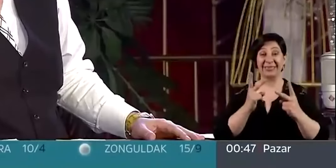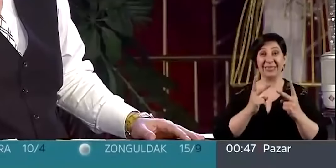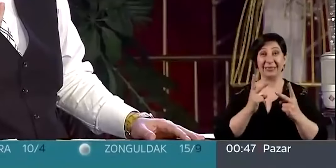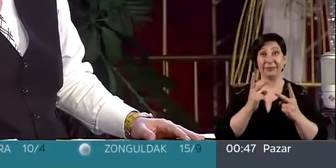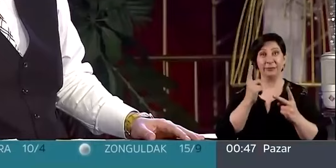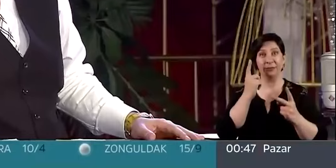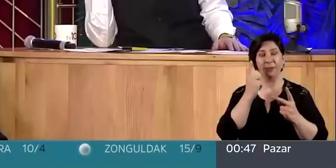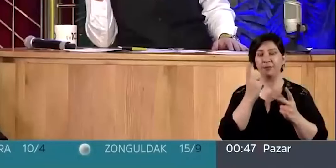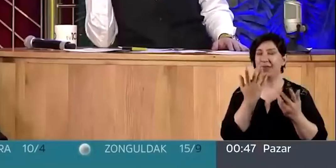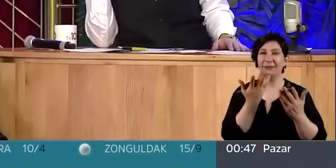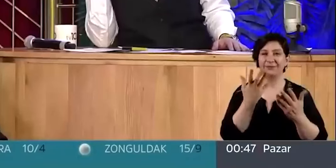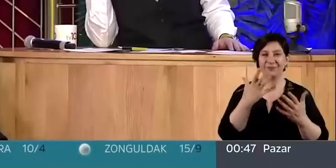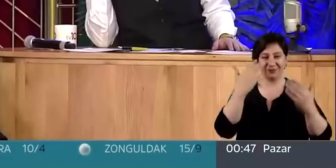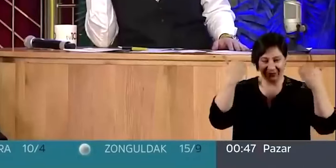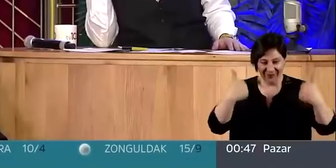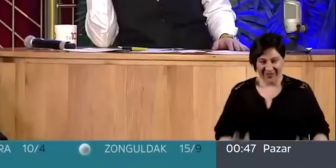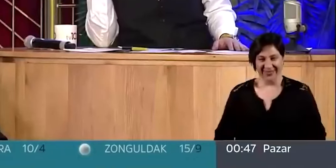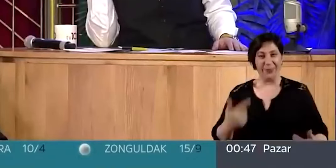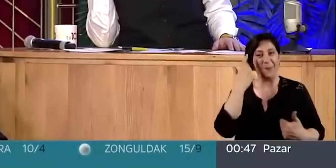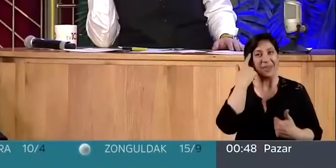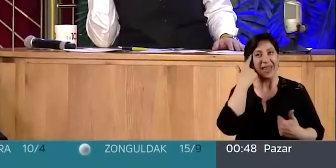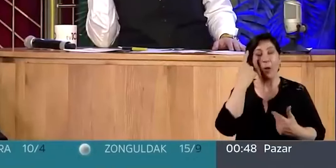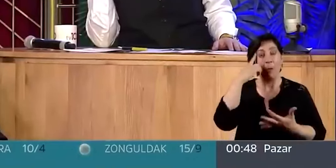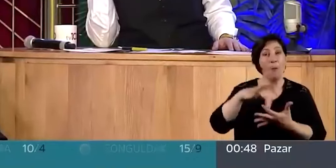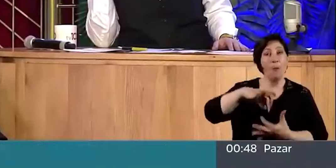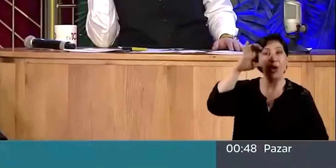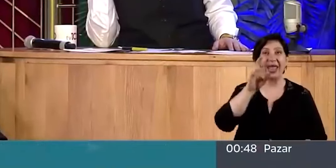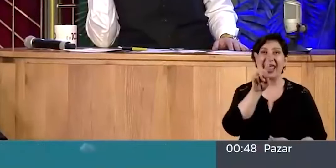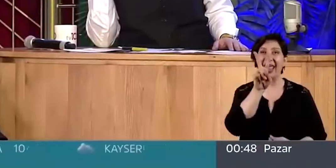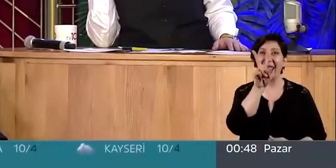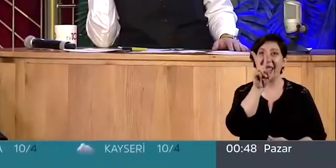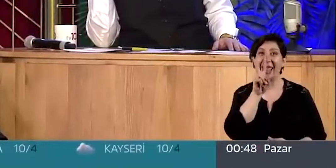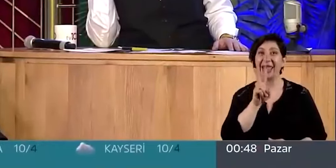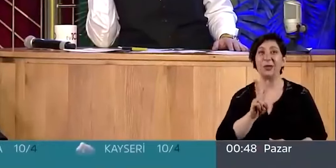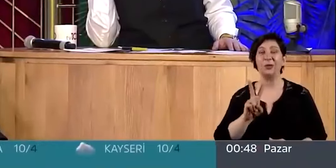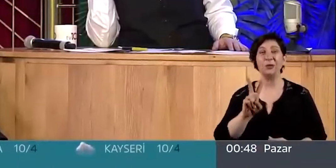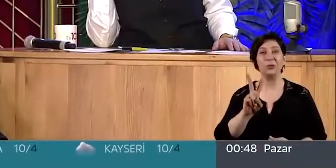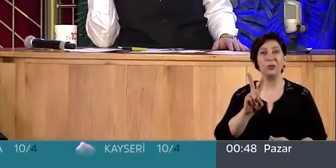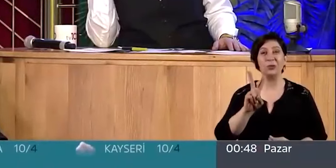performans bilgileri demeyeceğim, fizik bilgileri. Boy